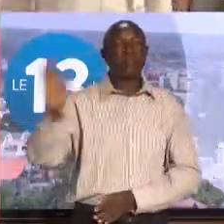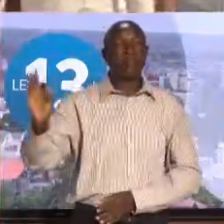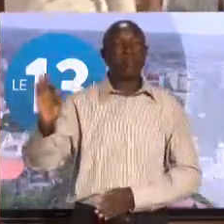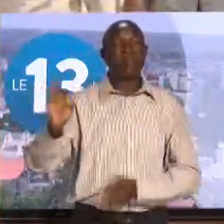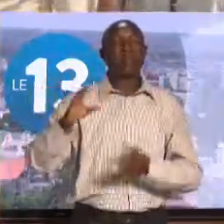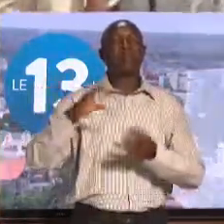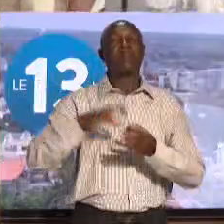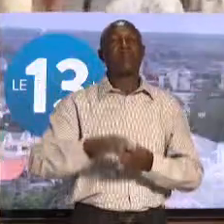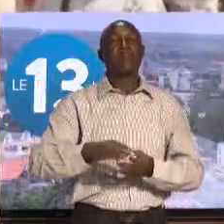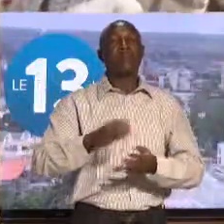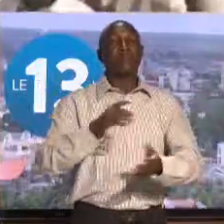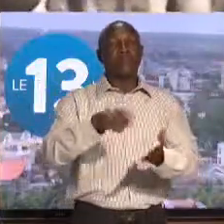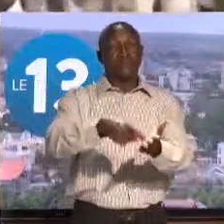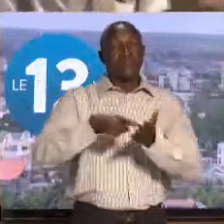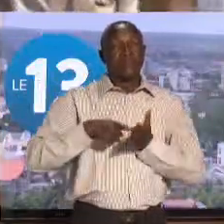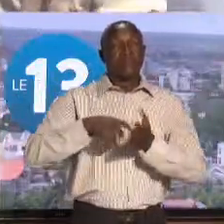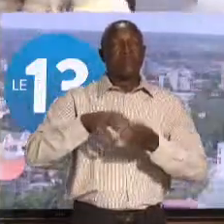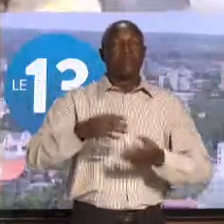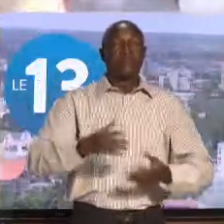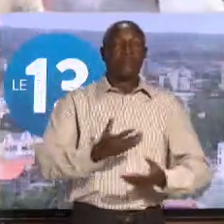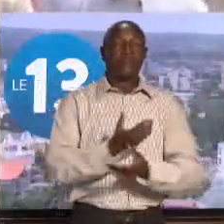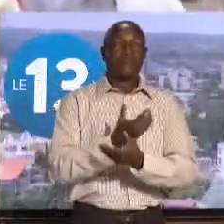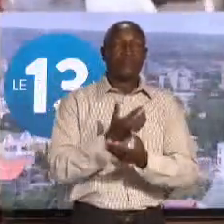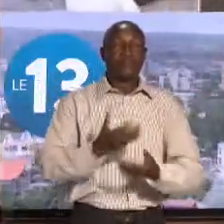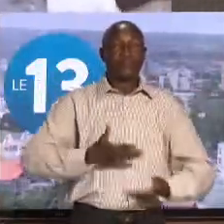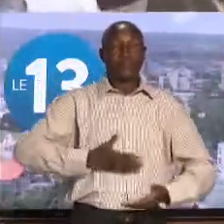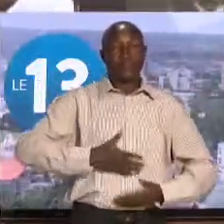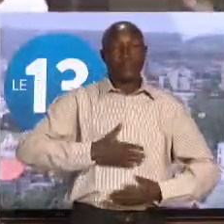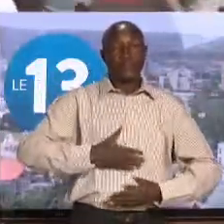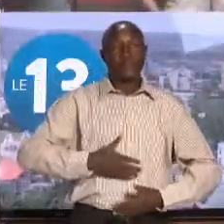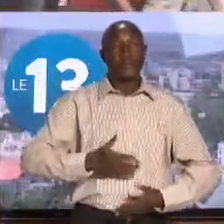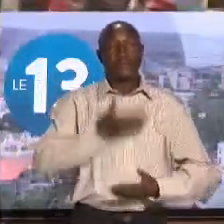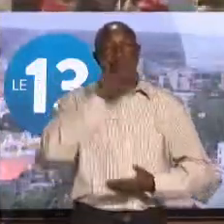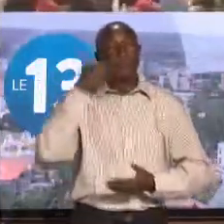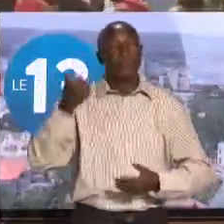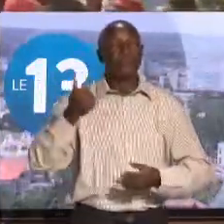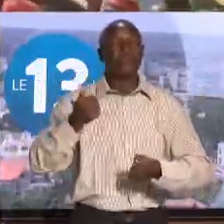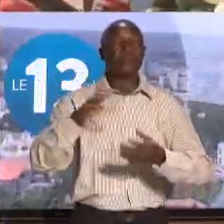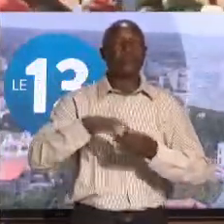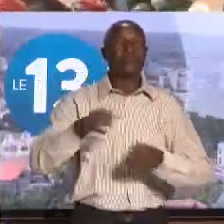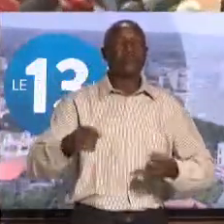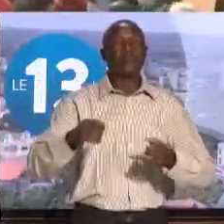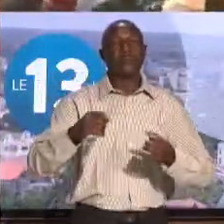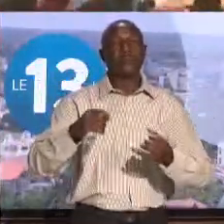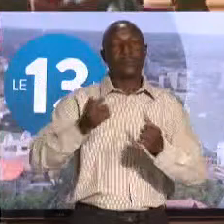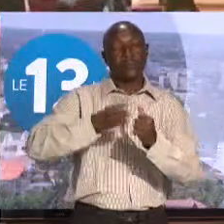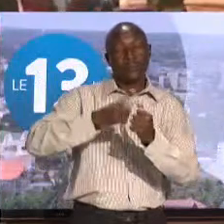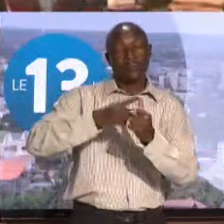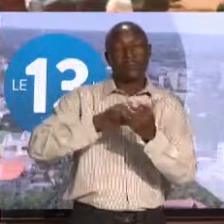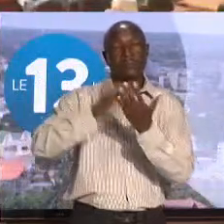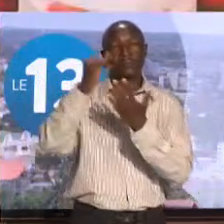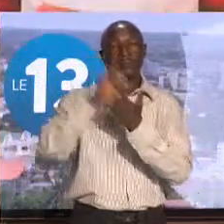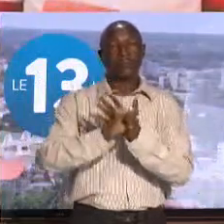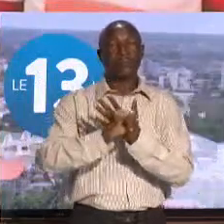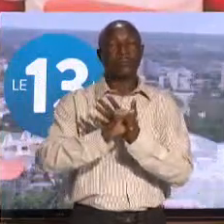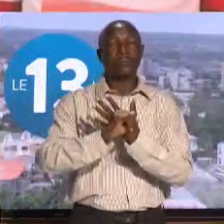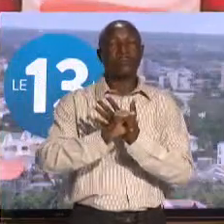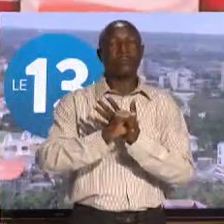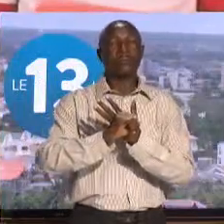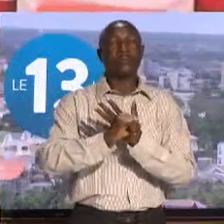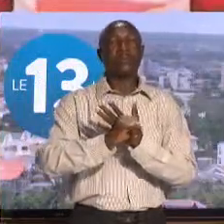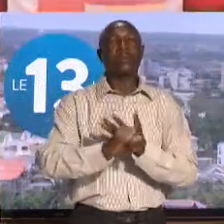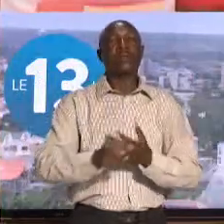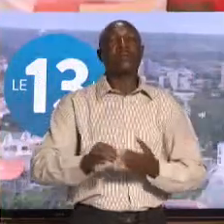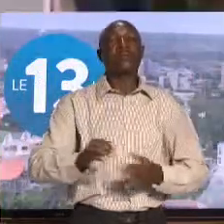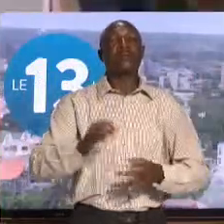réclamer de meilleures conditions de vie et de travail. Et c'est ainsi chaque 1er mai. Ce jour-là, la communauté